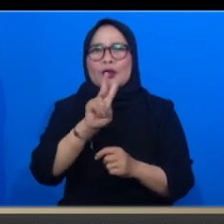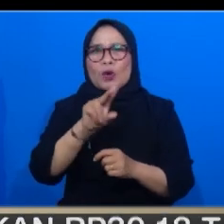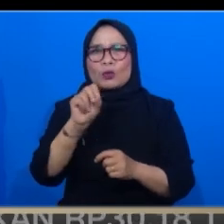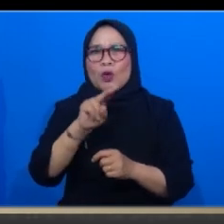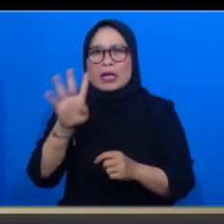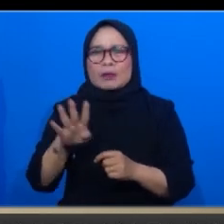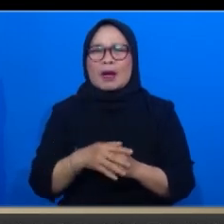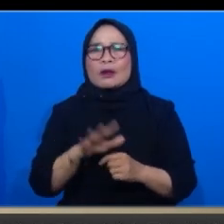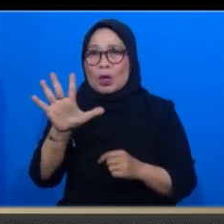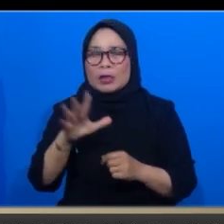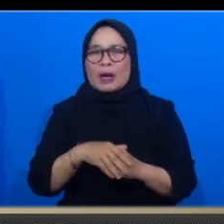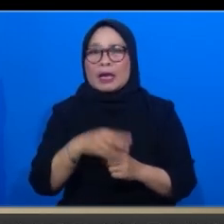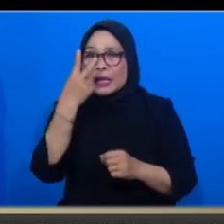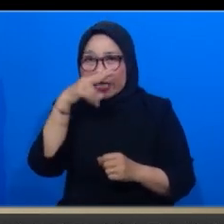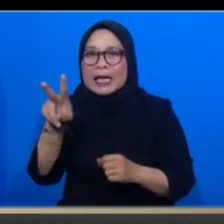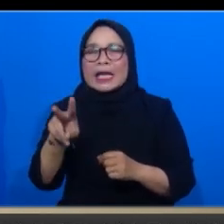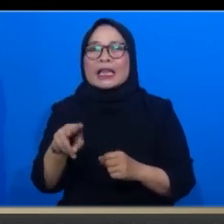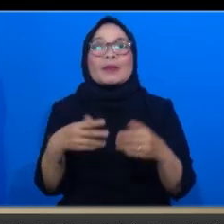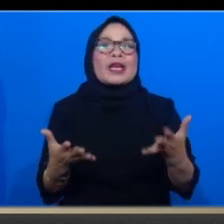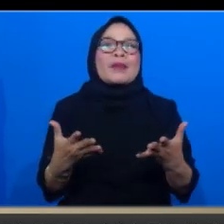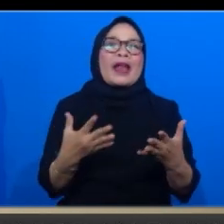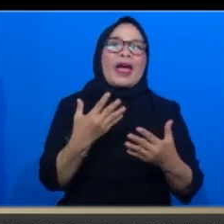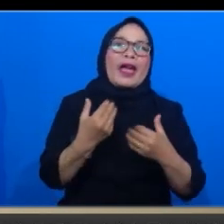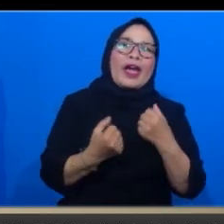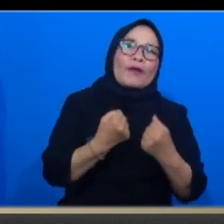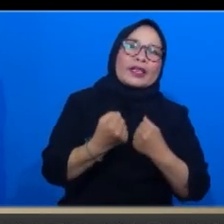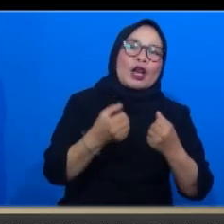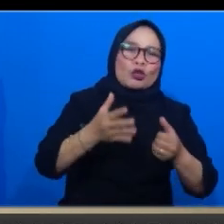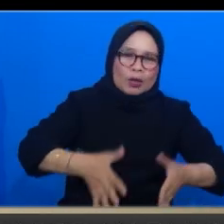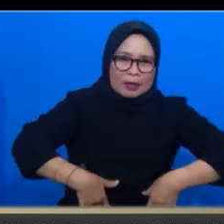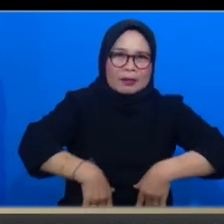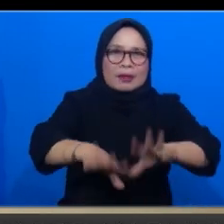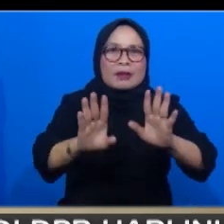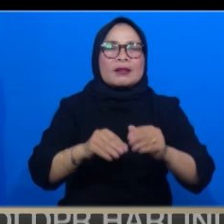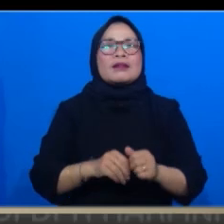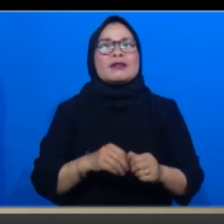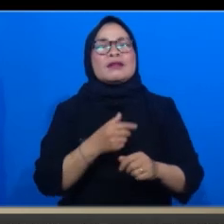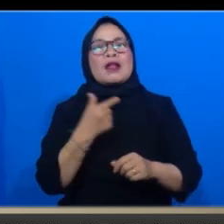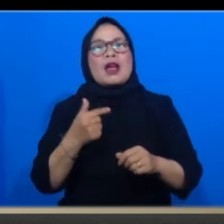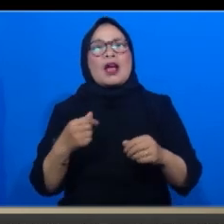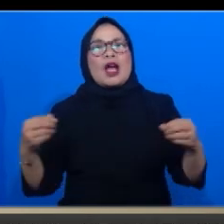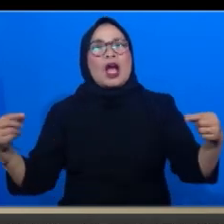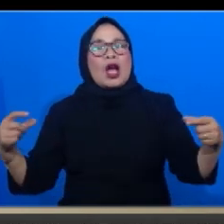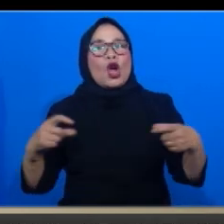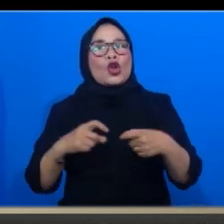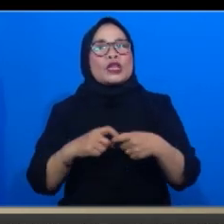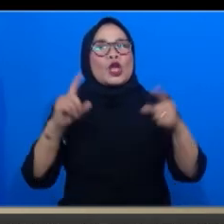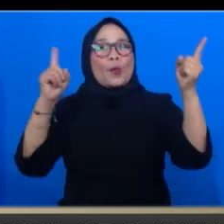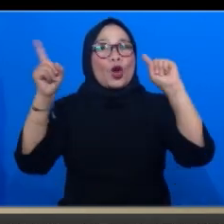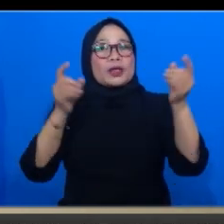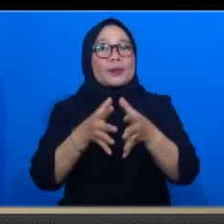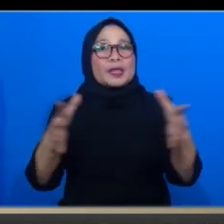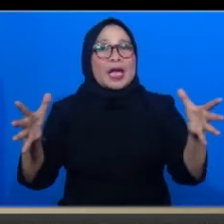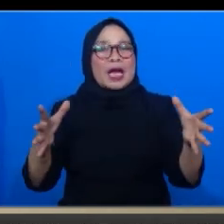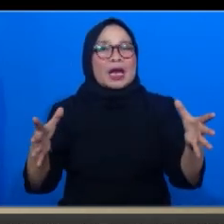melihat efektivitas ketika sudah dikasih karpet merah, kondisi dukungan politik luar biasa besar menurut saya,